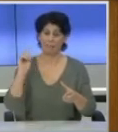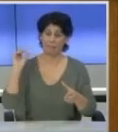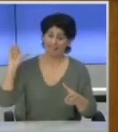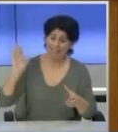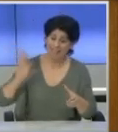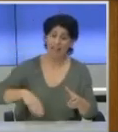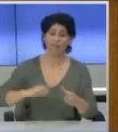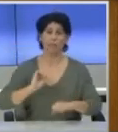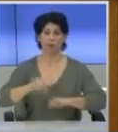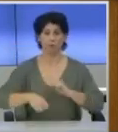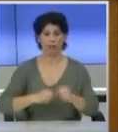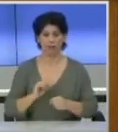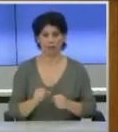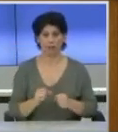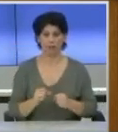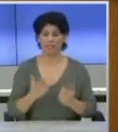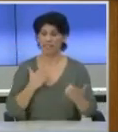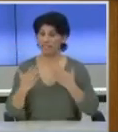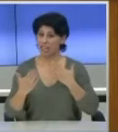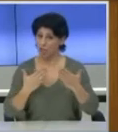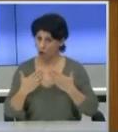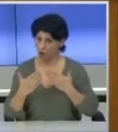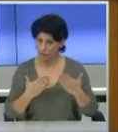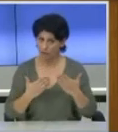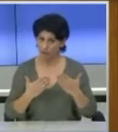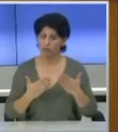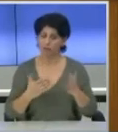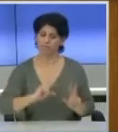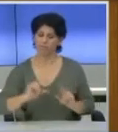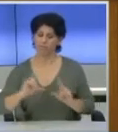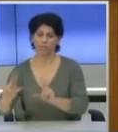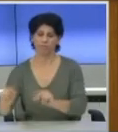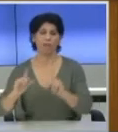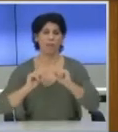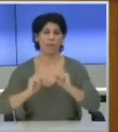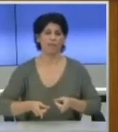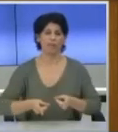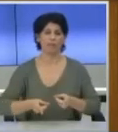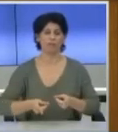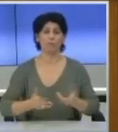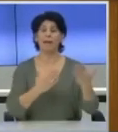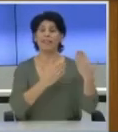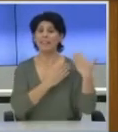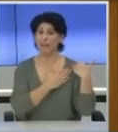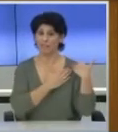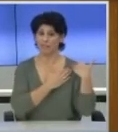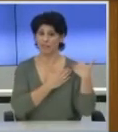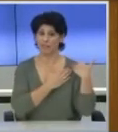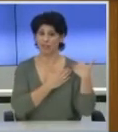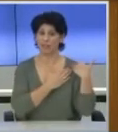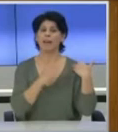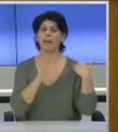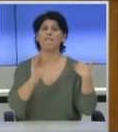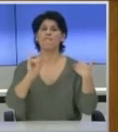ίστατη προσπάθεια συνεννόησης και κοινών αποφάσεων με την ευθύνη και